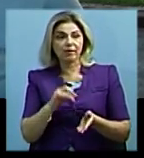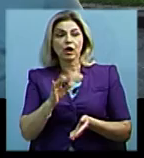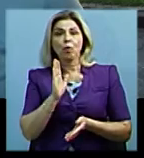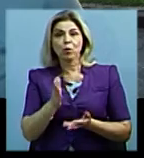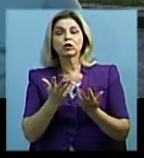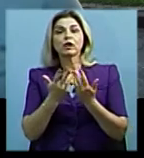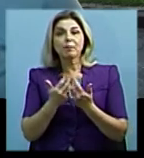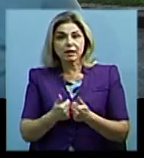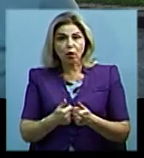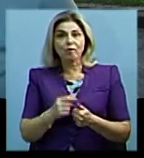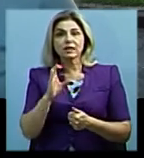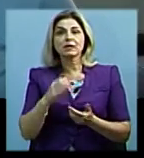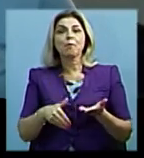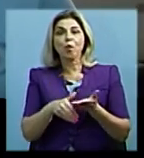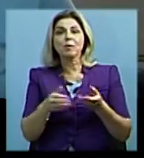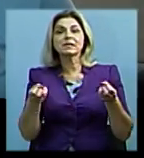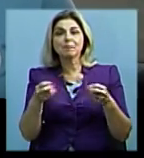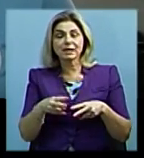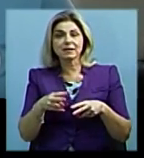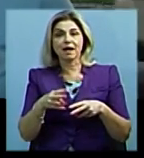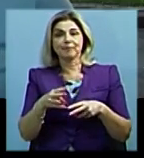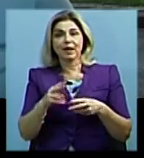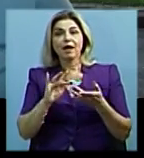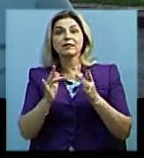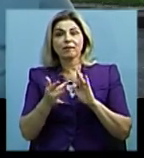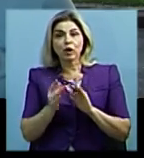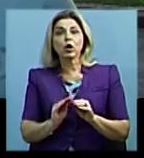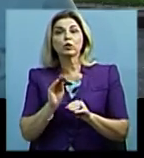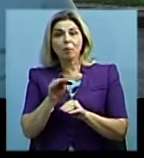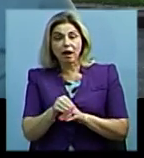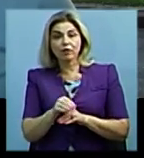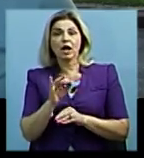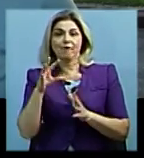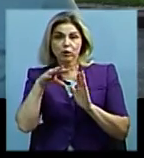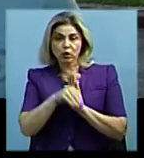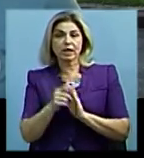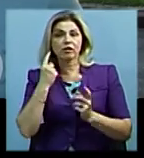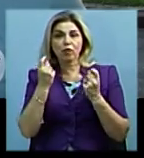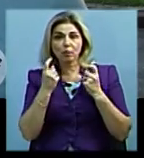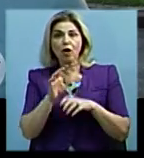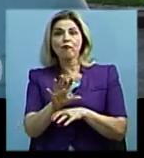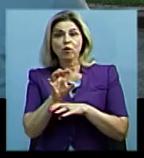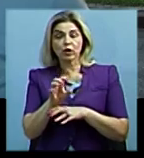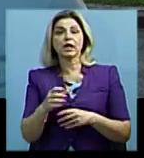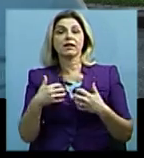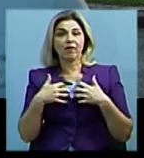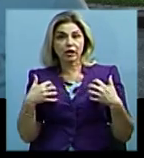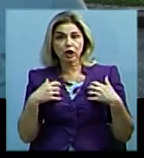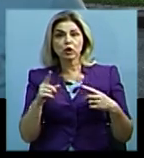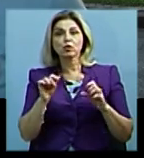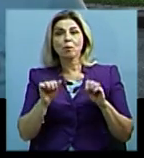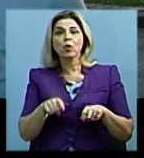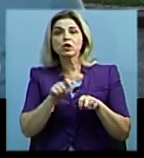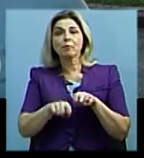будемо підраховувати за допомогою спеціального мобільного додатку, вносити всю інформацію, фотографувати тварину, для того, щоб можна було